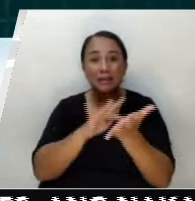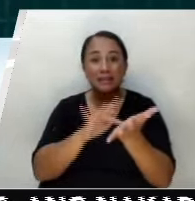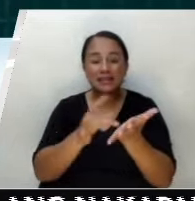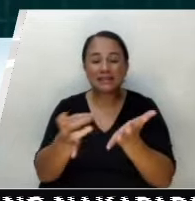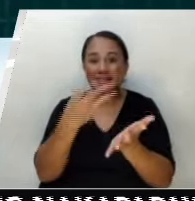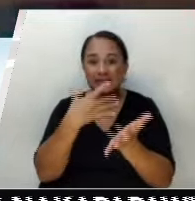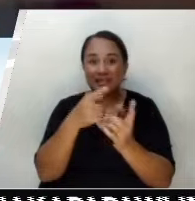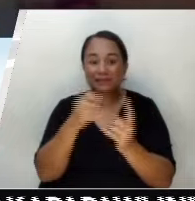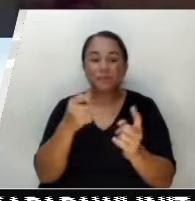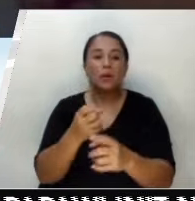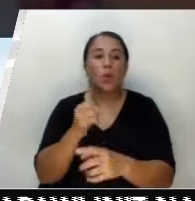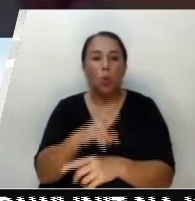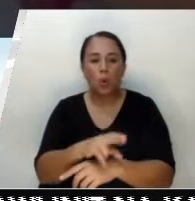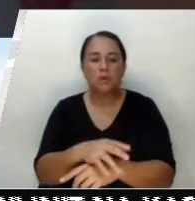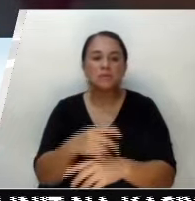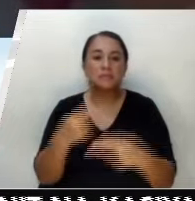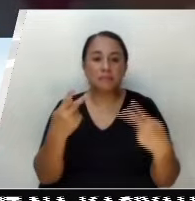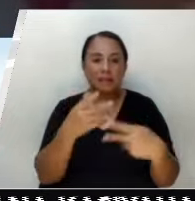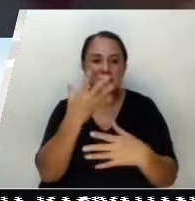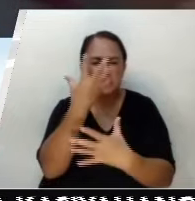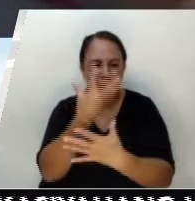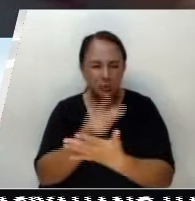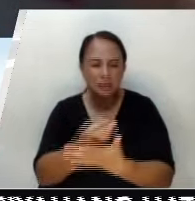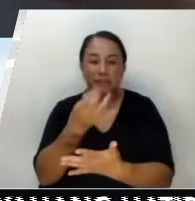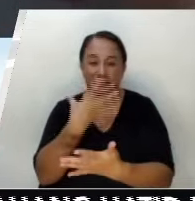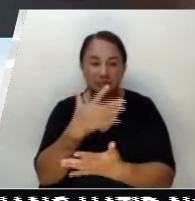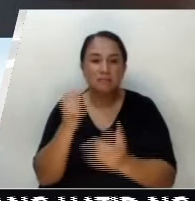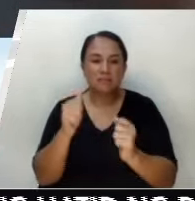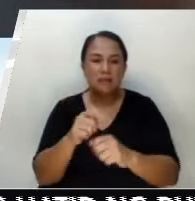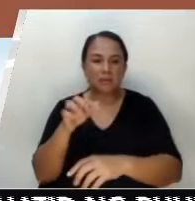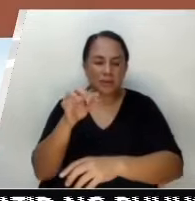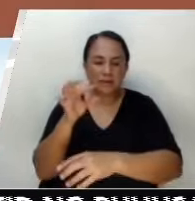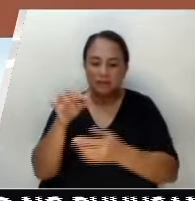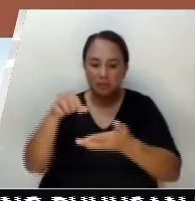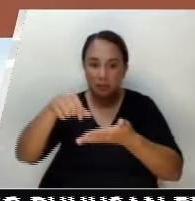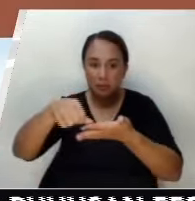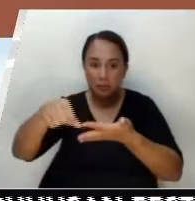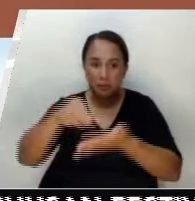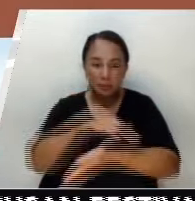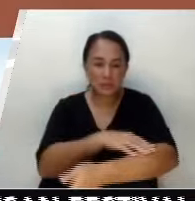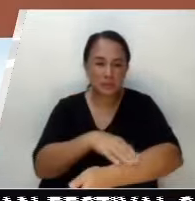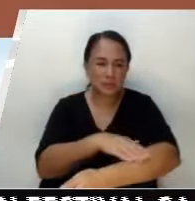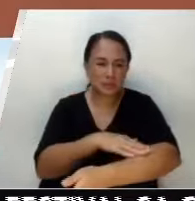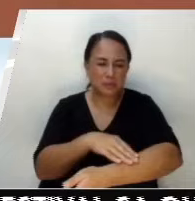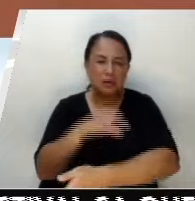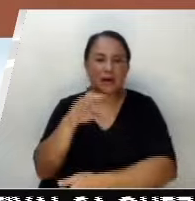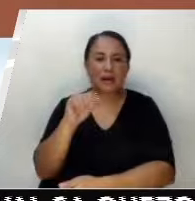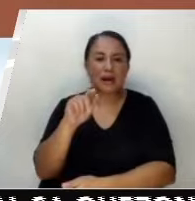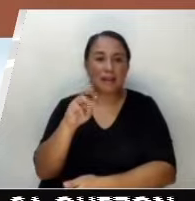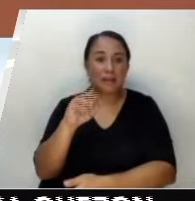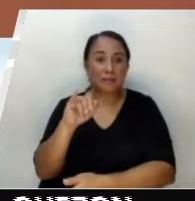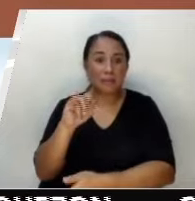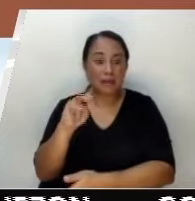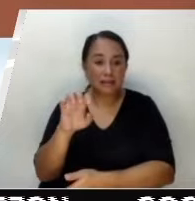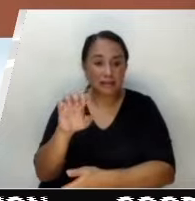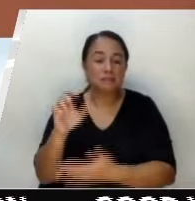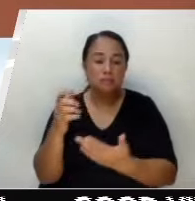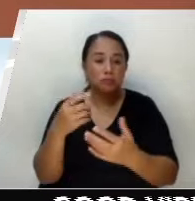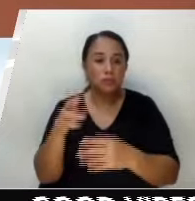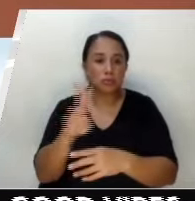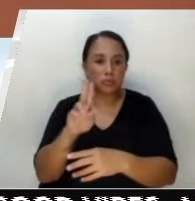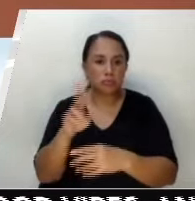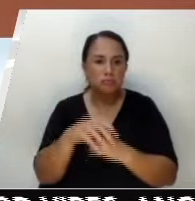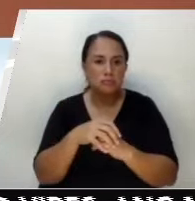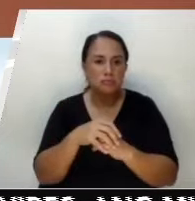naman kung ito'y sumasakit. Mainam din na pahiran ng ointment o cream gaya ng calamine lotion bagay na ginawa raw ni Colleen. Humaling na po siya after ko na po